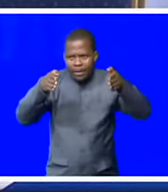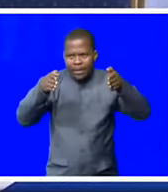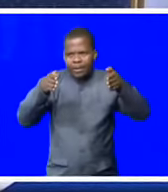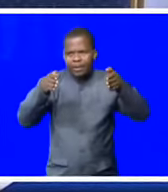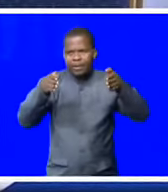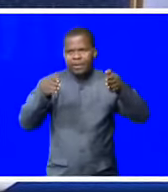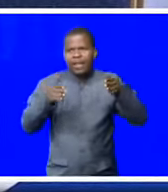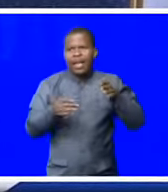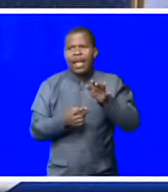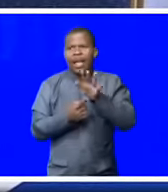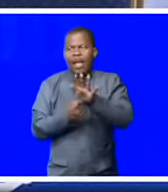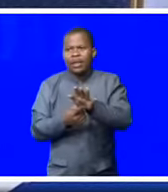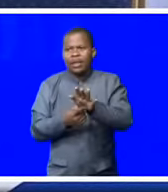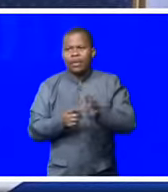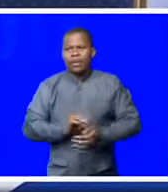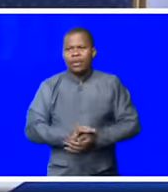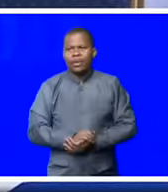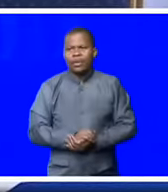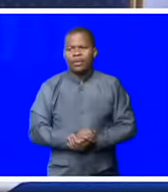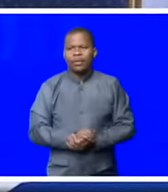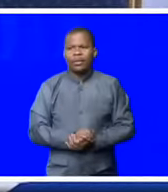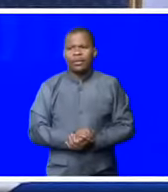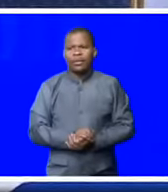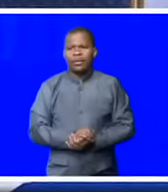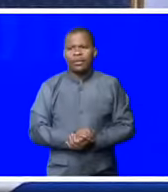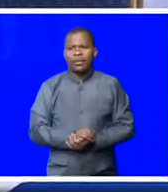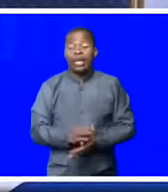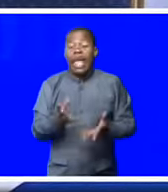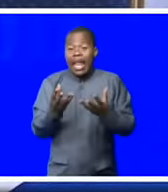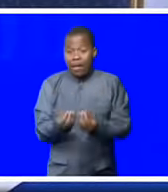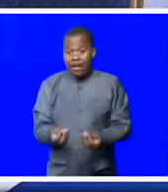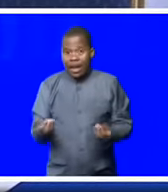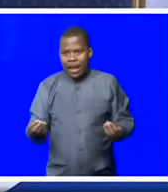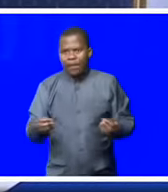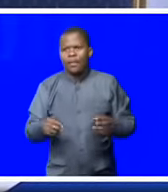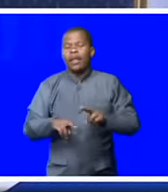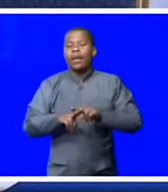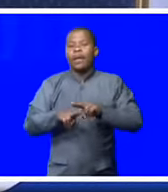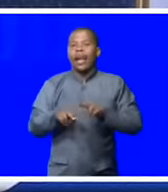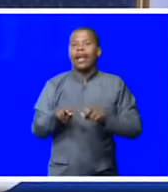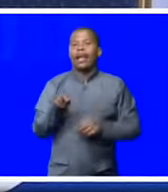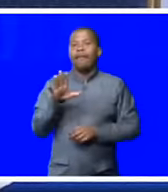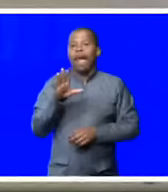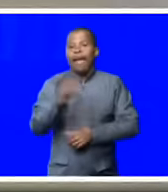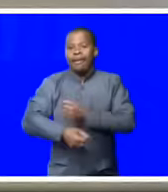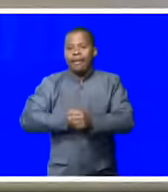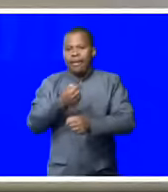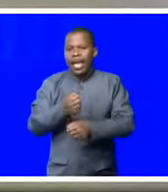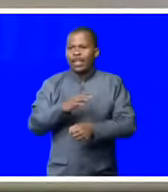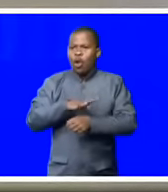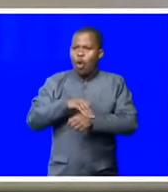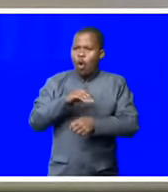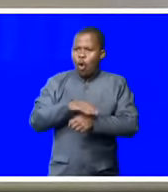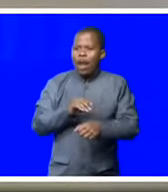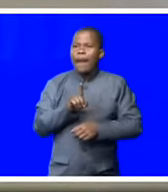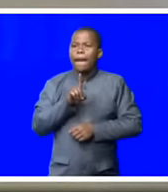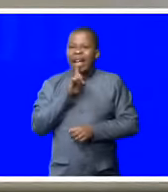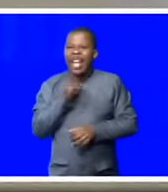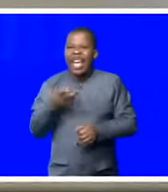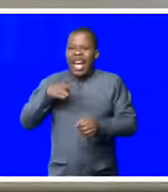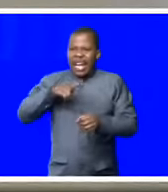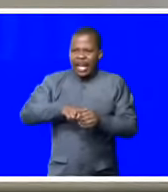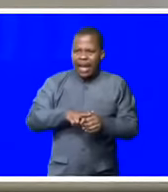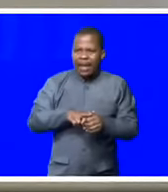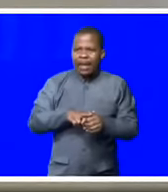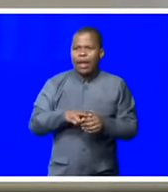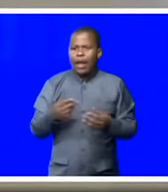bantu lesingabanaka ngalokuseduru. Sibukile nebantwana labangaphansi kweminyaka lesihlanu. Kodwa siyababuka nabo bonke